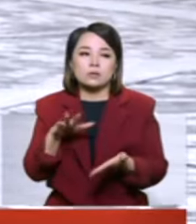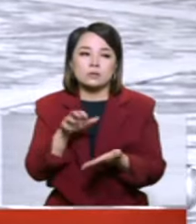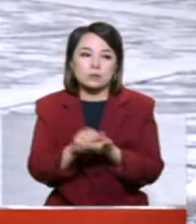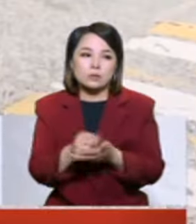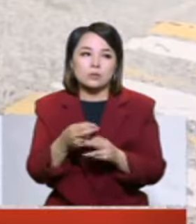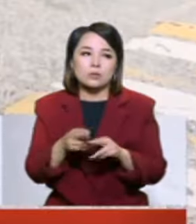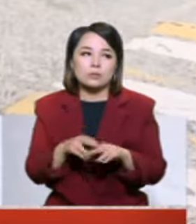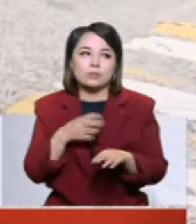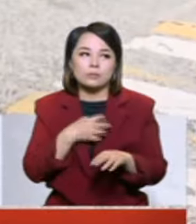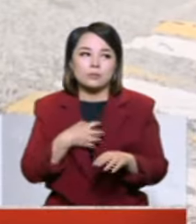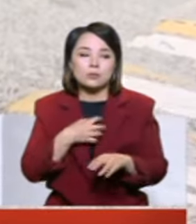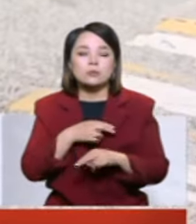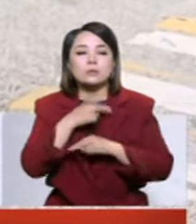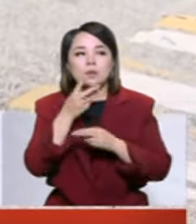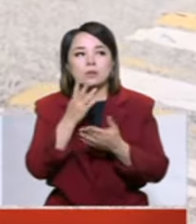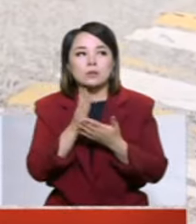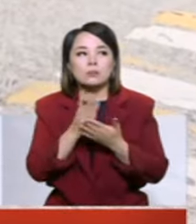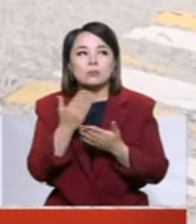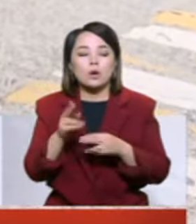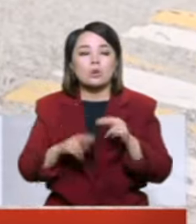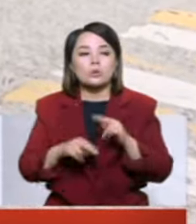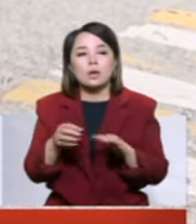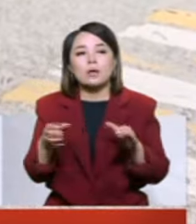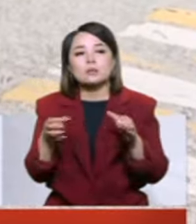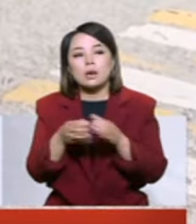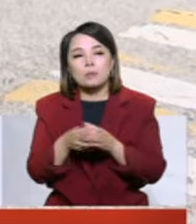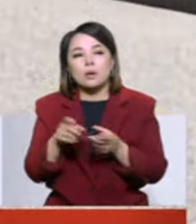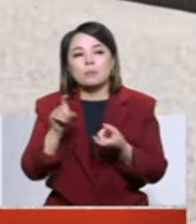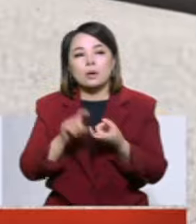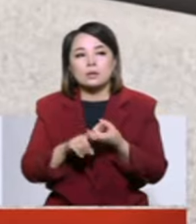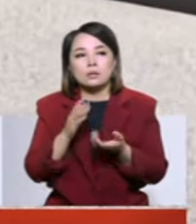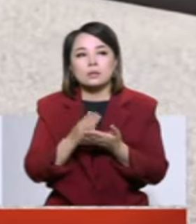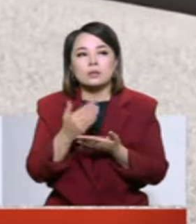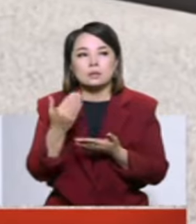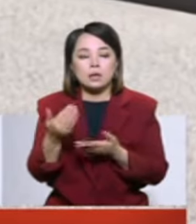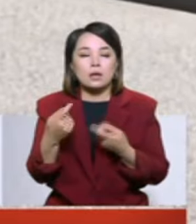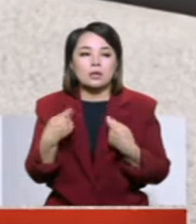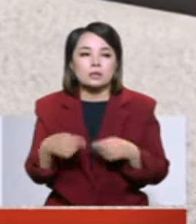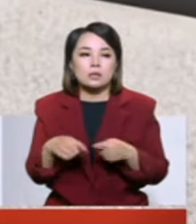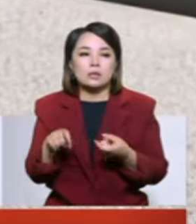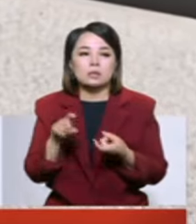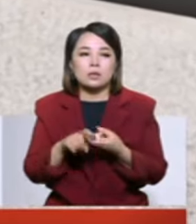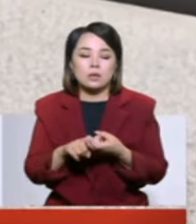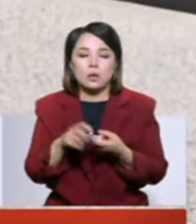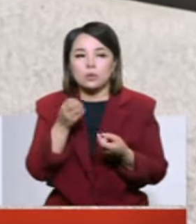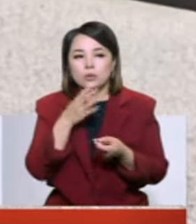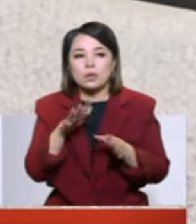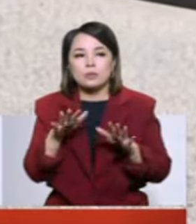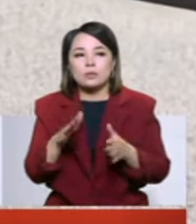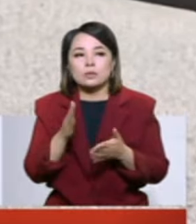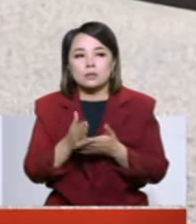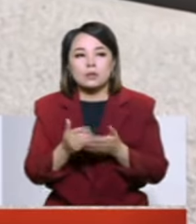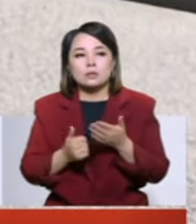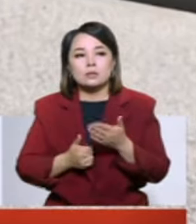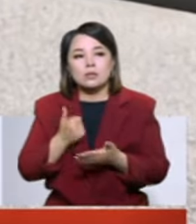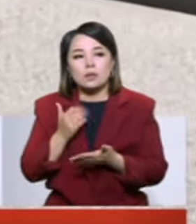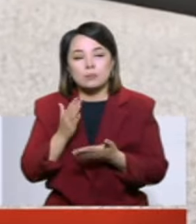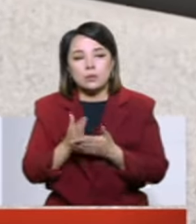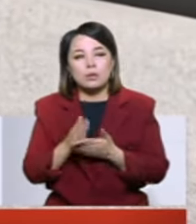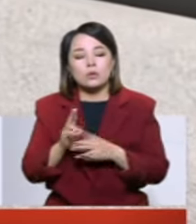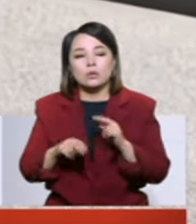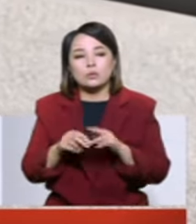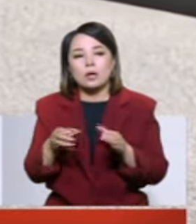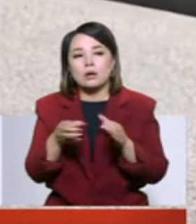байланысты. Негізі мән беретін жағдай ол құрылыс компаниясына байланысты. Рынокта өзінің жақсы орны бар, беделі бар құрылыс